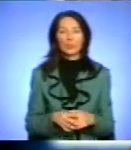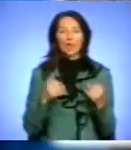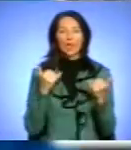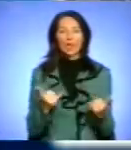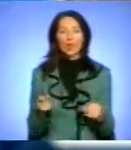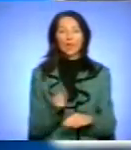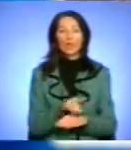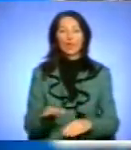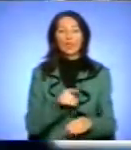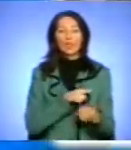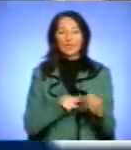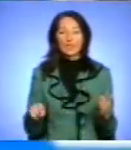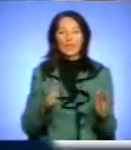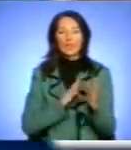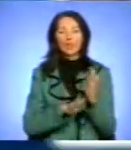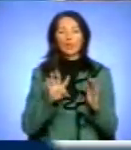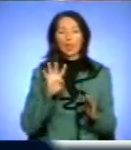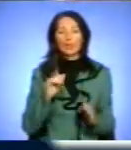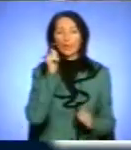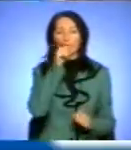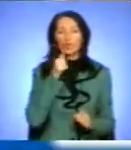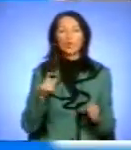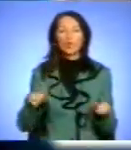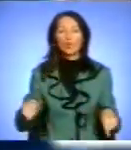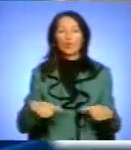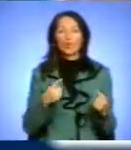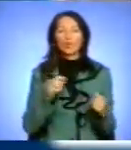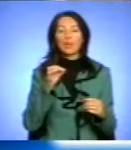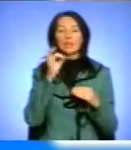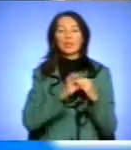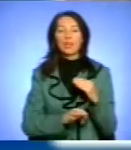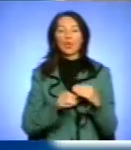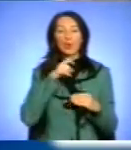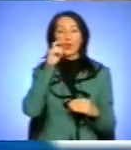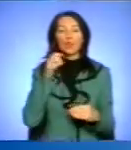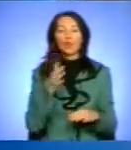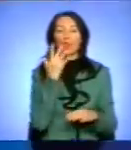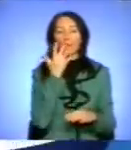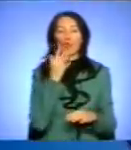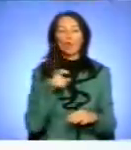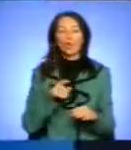Сьогодні Тернопільщина відзначає 94-ту річницю утворення Західноукраїнської Народної Республіки.